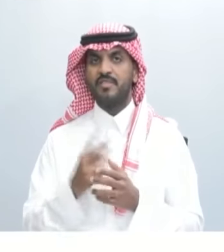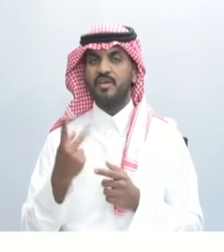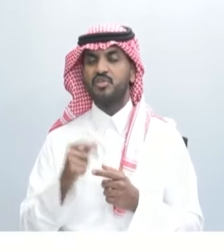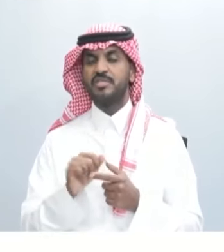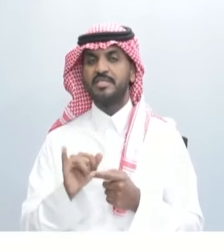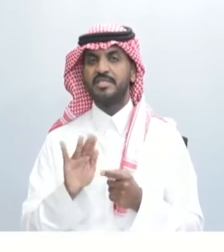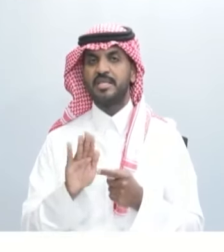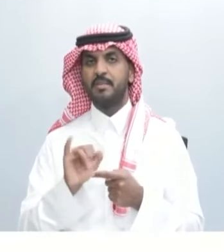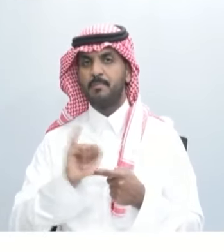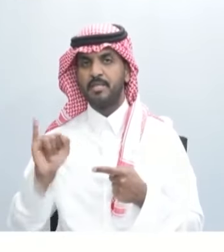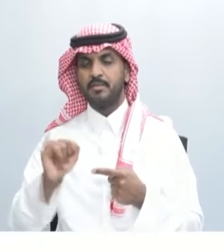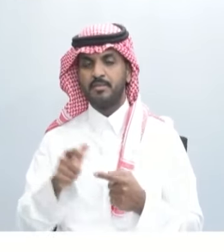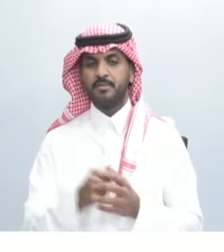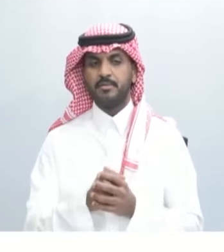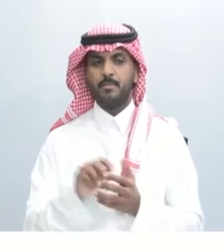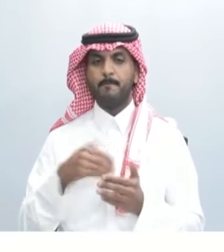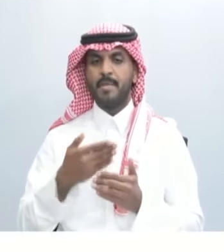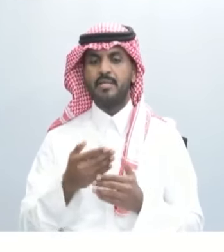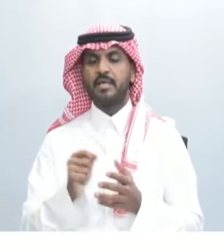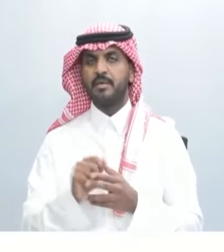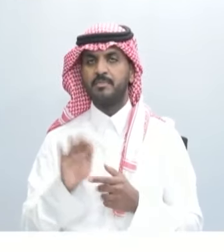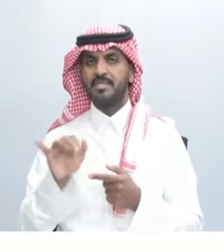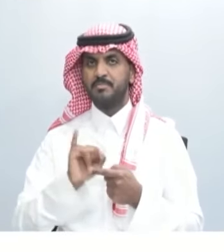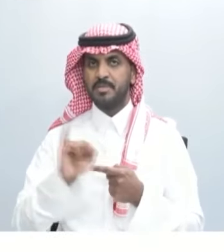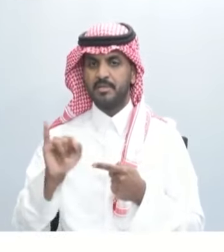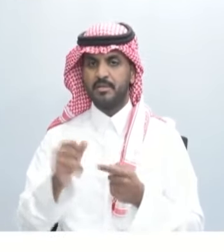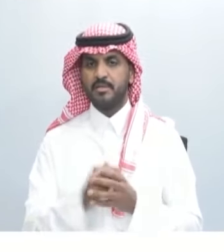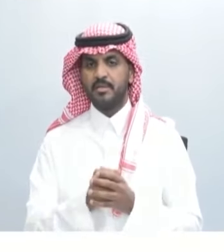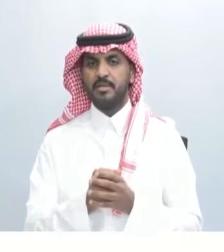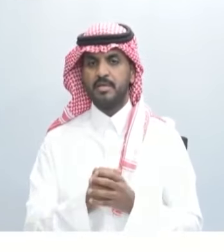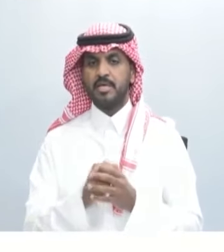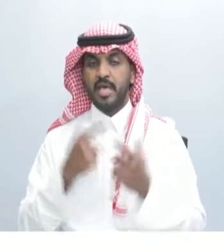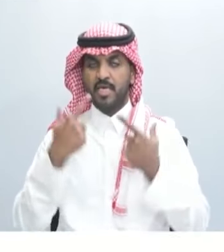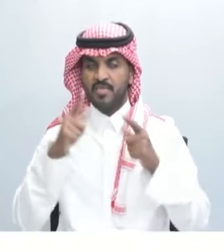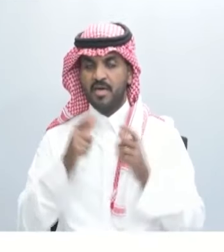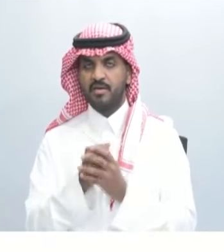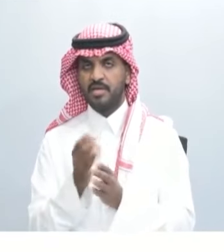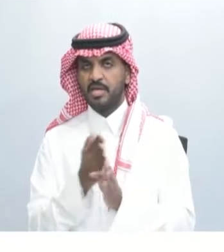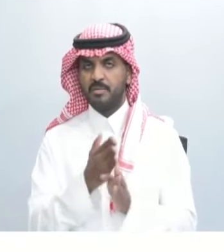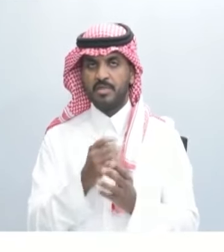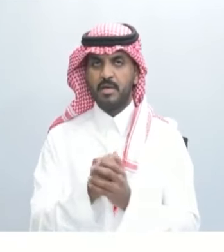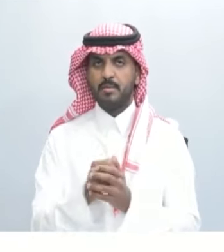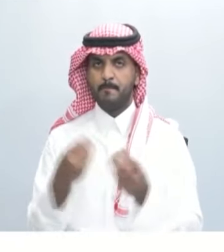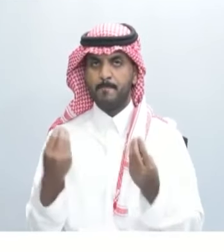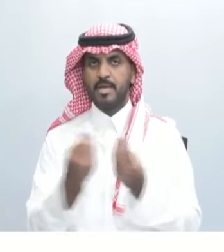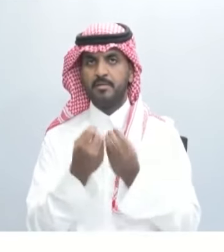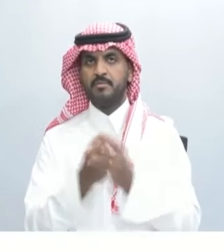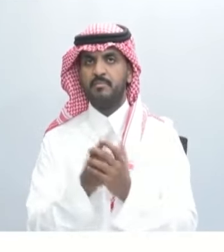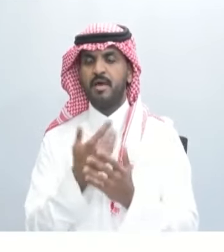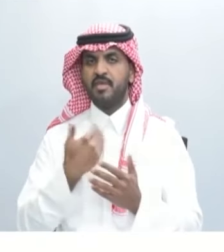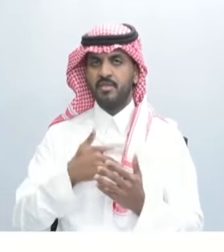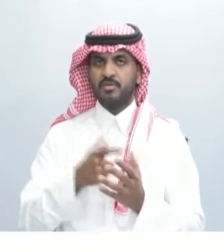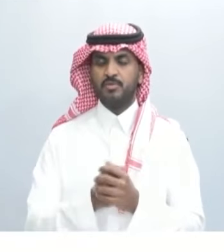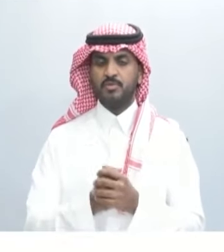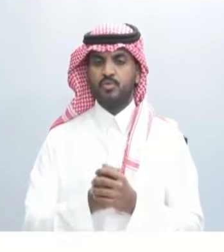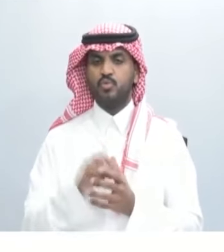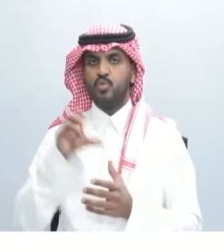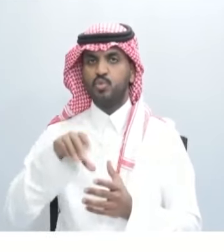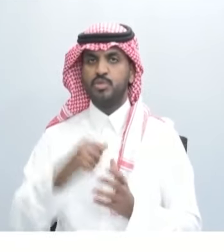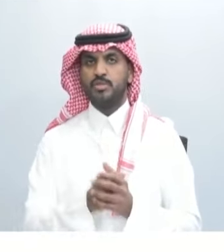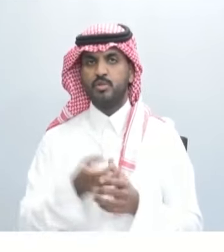سم فبعد كم سنتيمتر سيظهر النمطان معا اذا ماذا احتاج هنا ابنائي بناتي ان